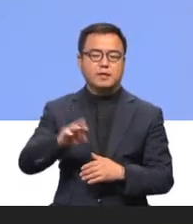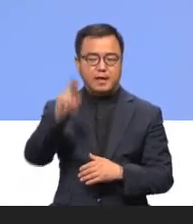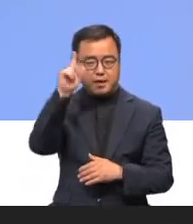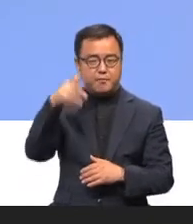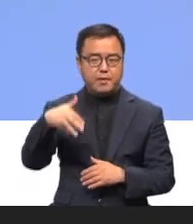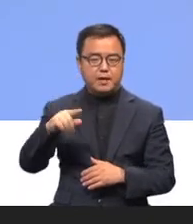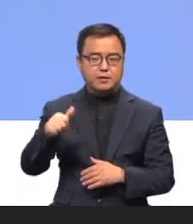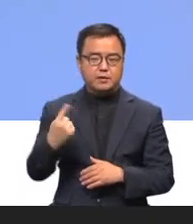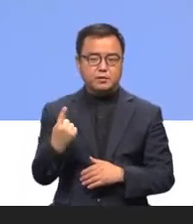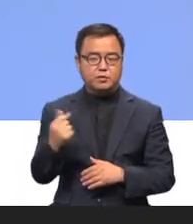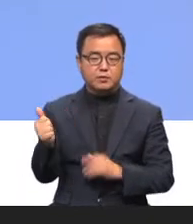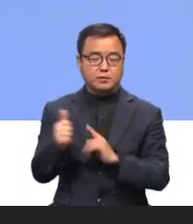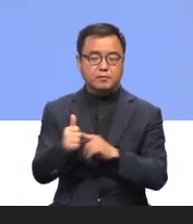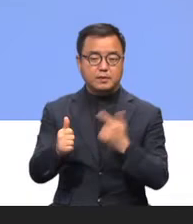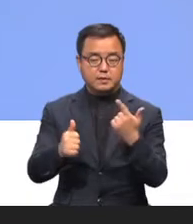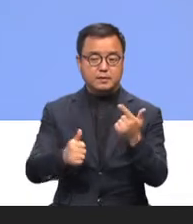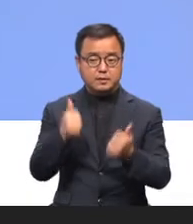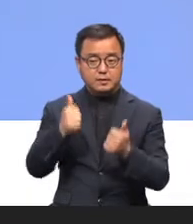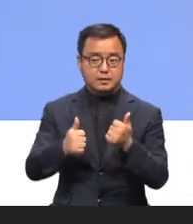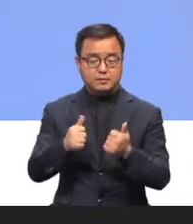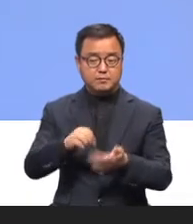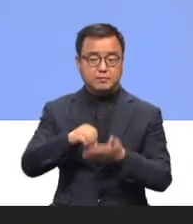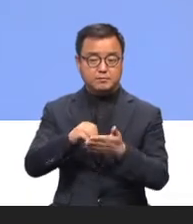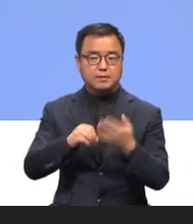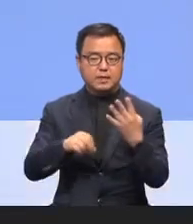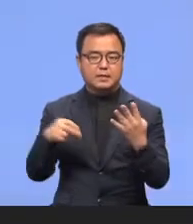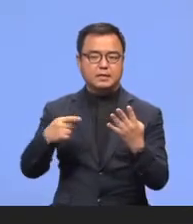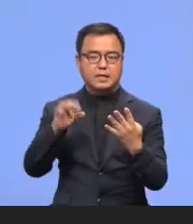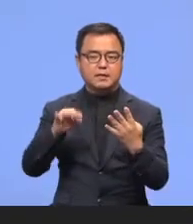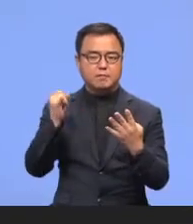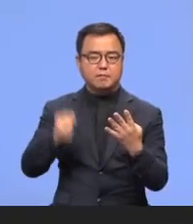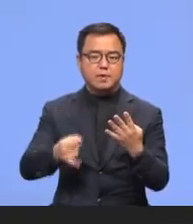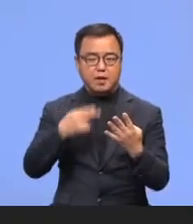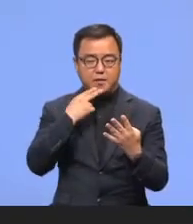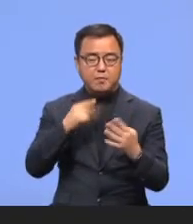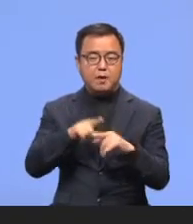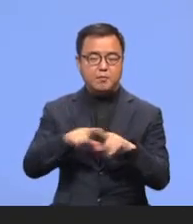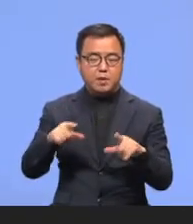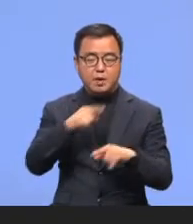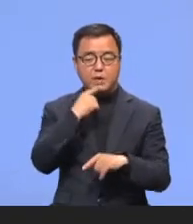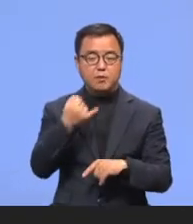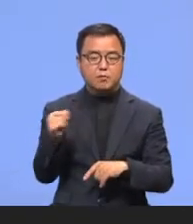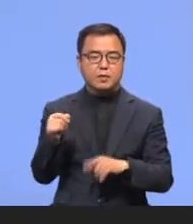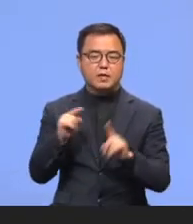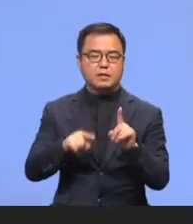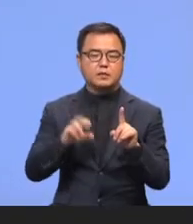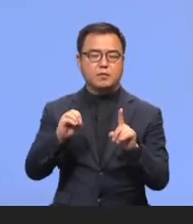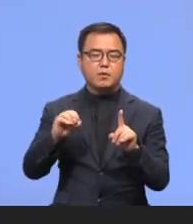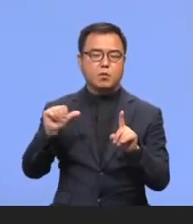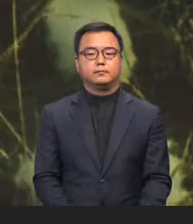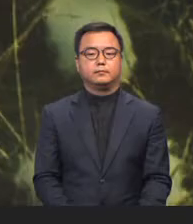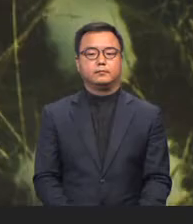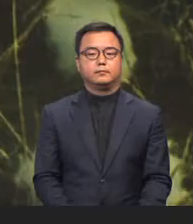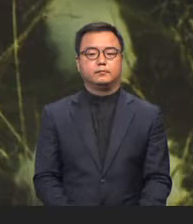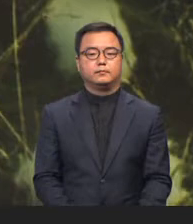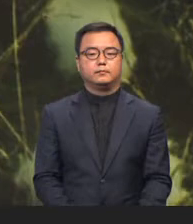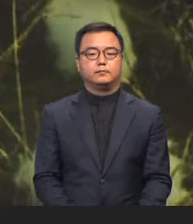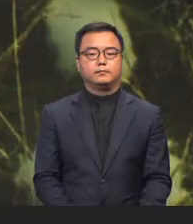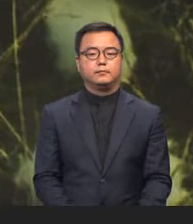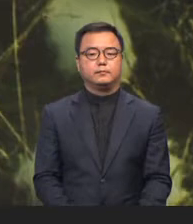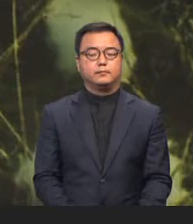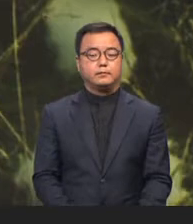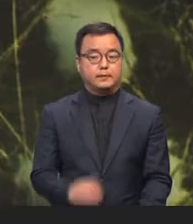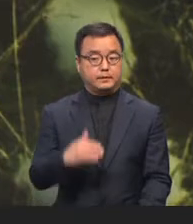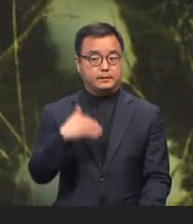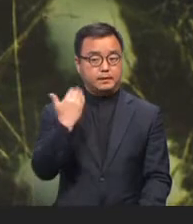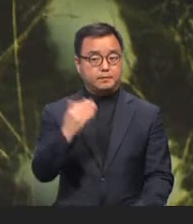선수는 6경기 선발 등판에서 4승 무패, 또 평균 자책점 1.05라는 놀라운 기록을 세웠습니다. 네,